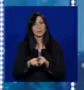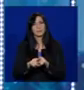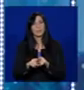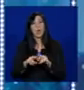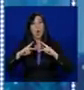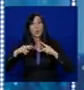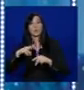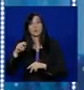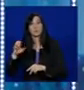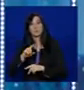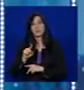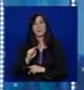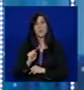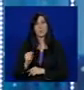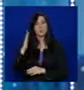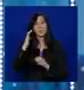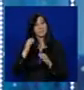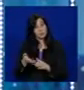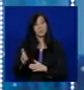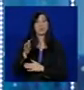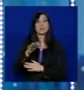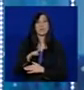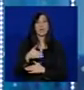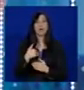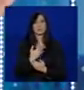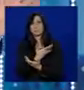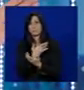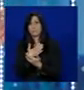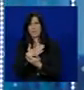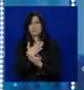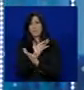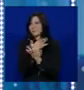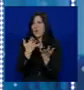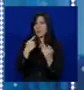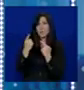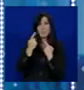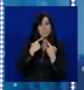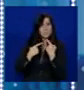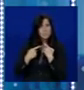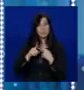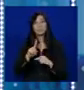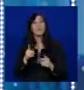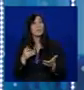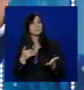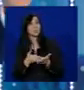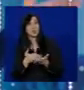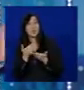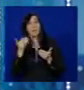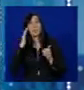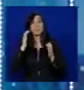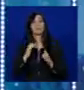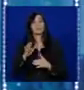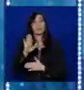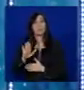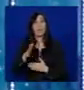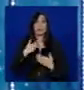на ДПС на въпроса за правителство е следния. Нас насякъде ни питат, както и колегите. Не защо няма правителство на тях,